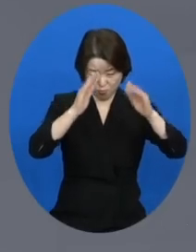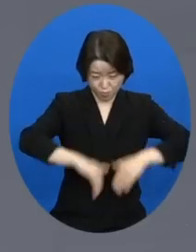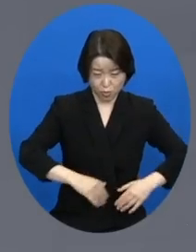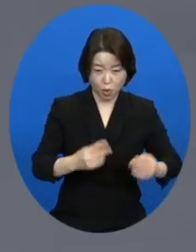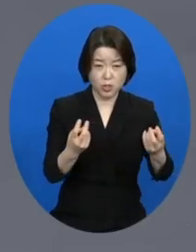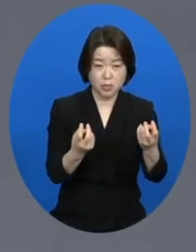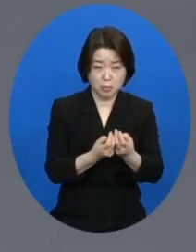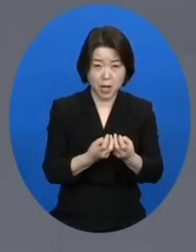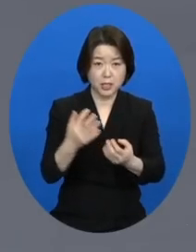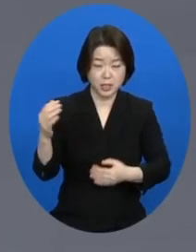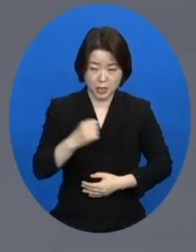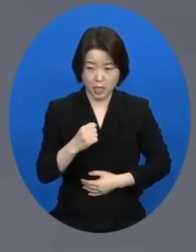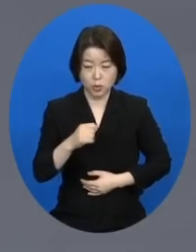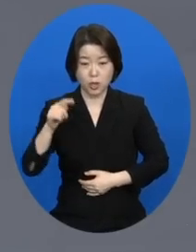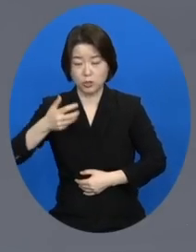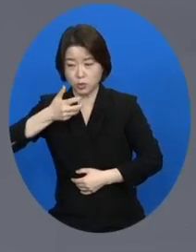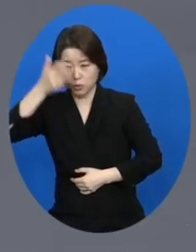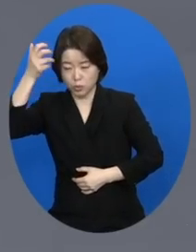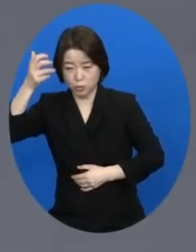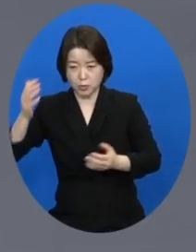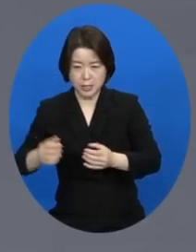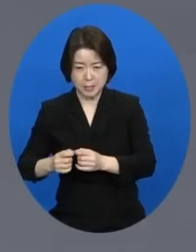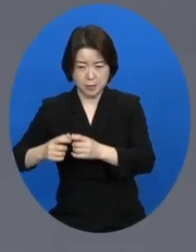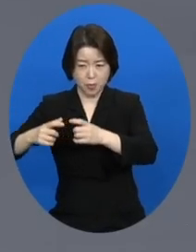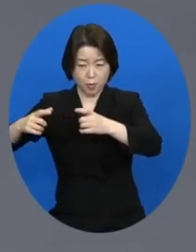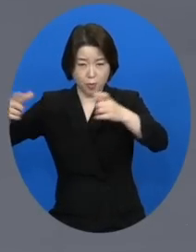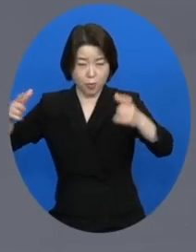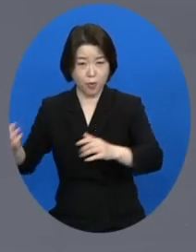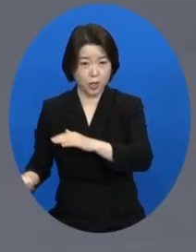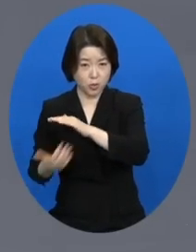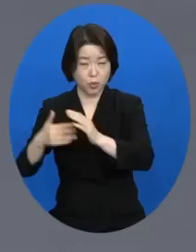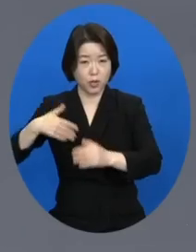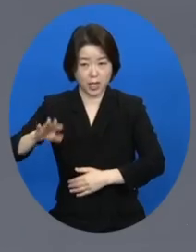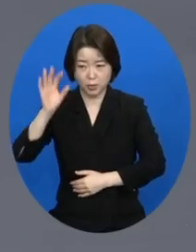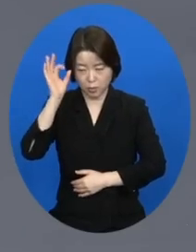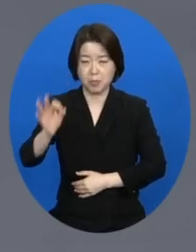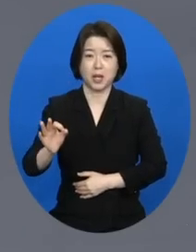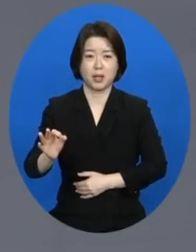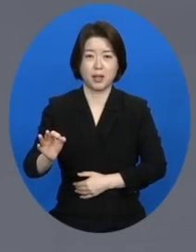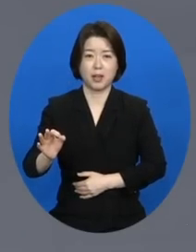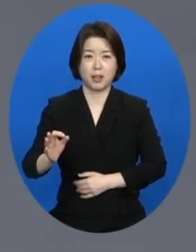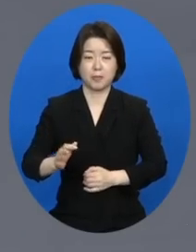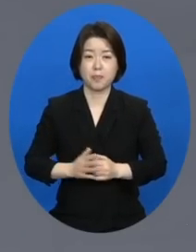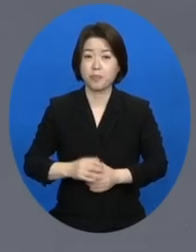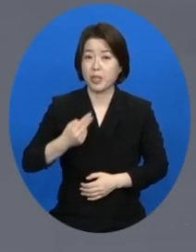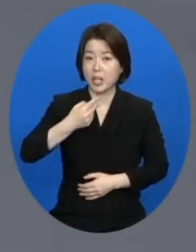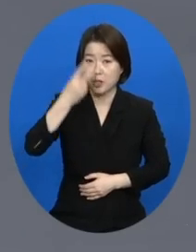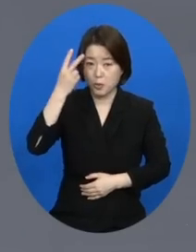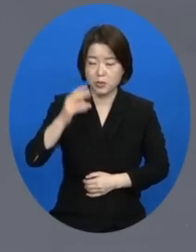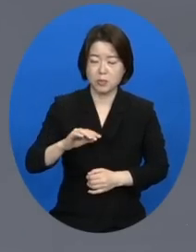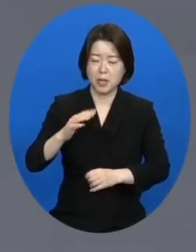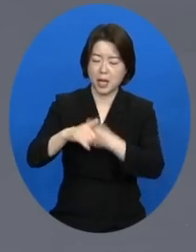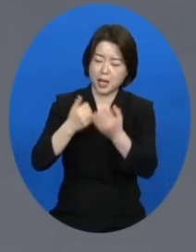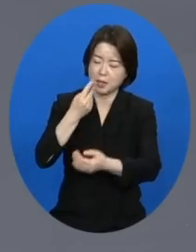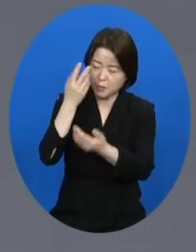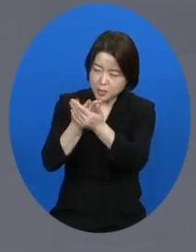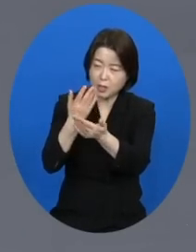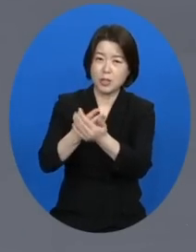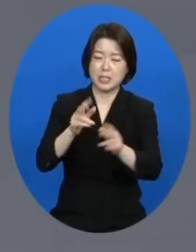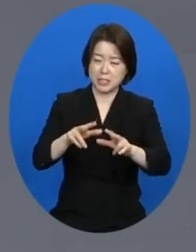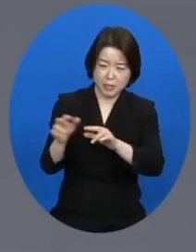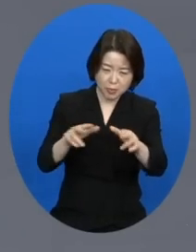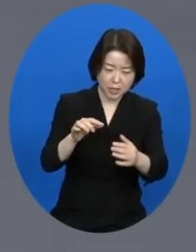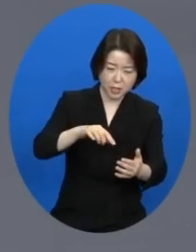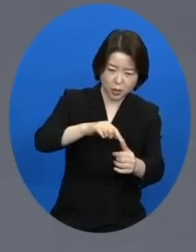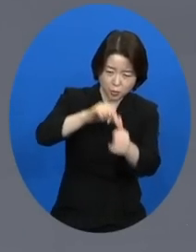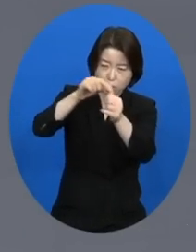오히려 하나님이 그 꿈을 세우시는 것을 보게 돼요. 요셉이 하나님 살려주세요, 지금 당장 이